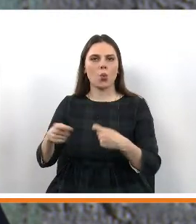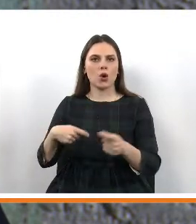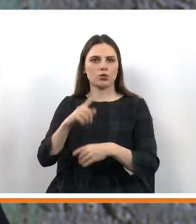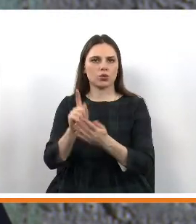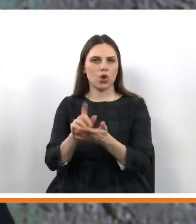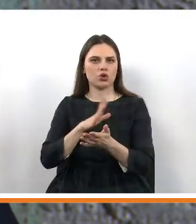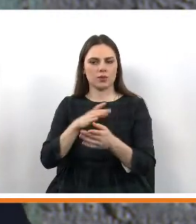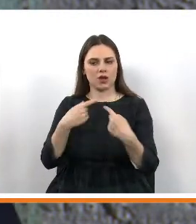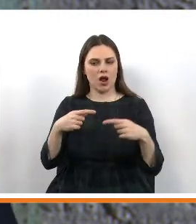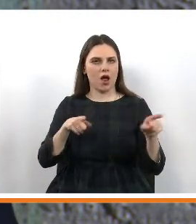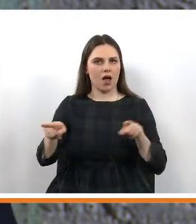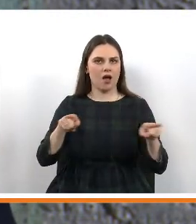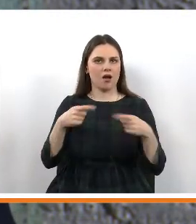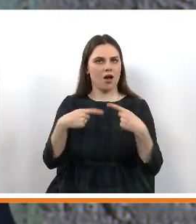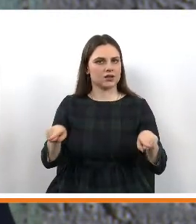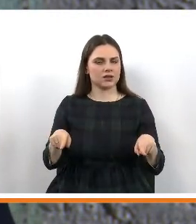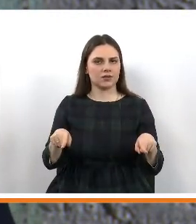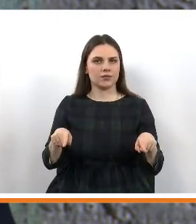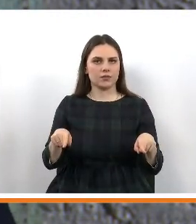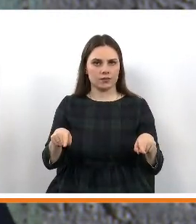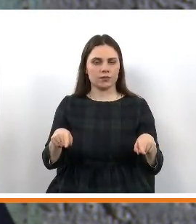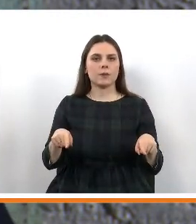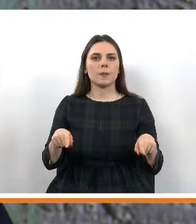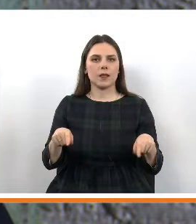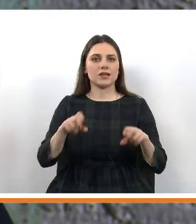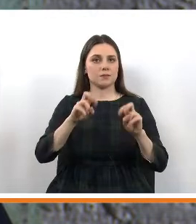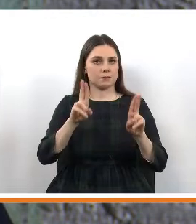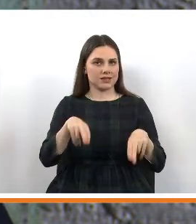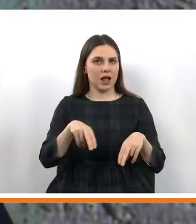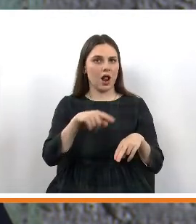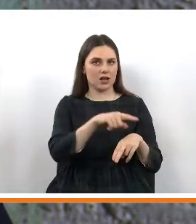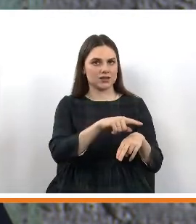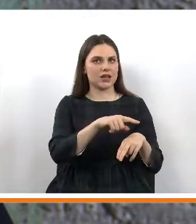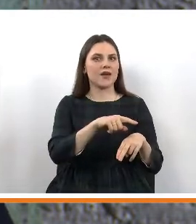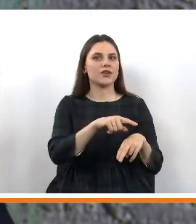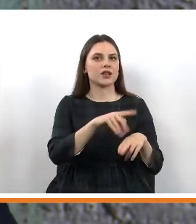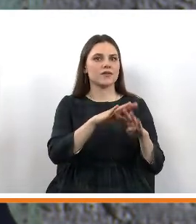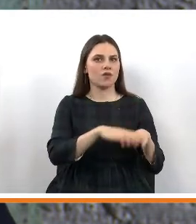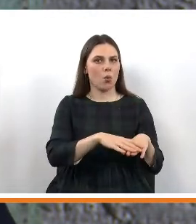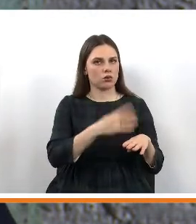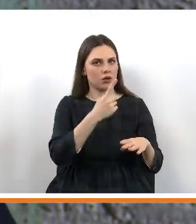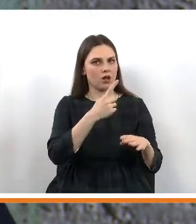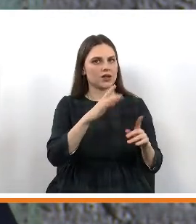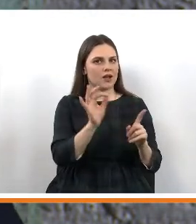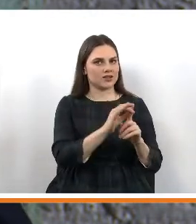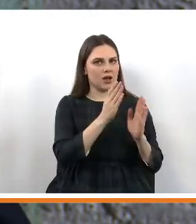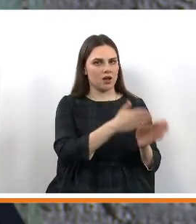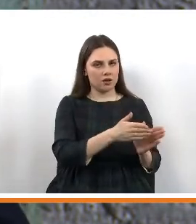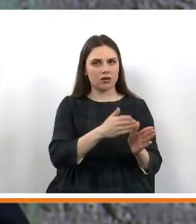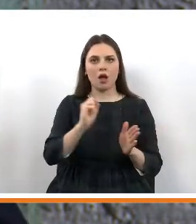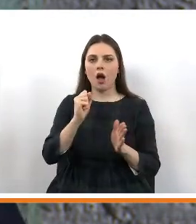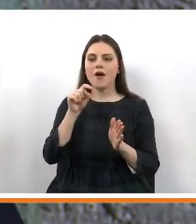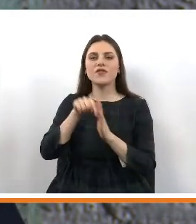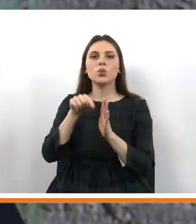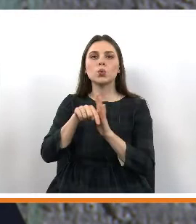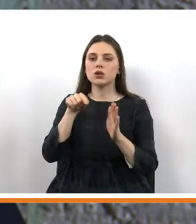разным. Потому что специализированный фонд имеет одну цель создания, а организация, которая решила создать внутри, просто